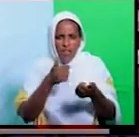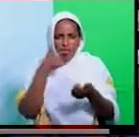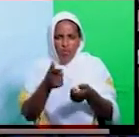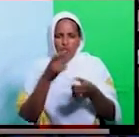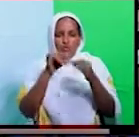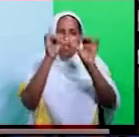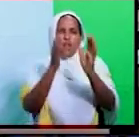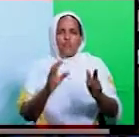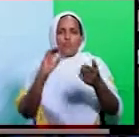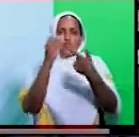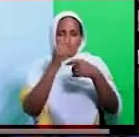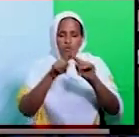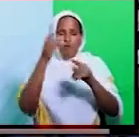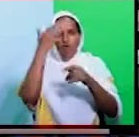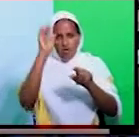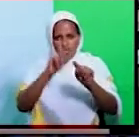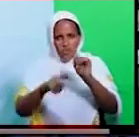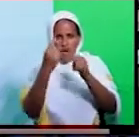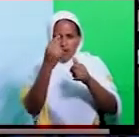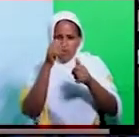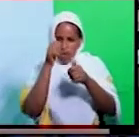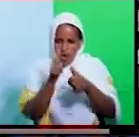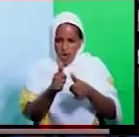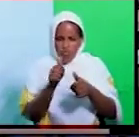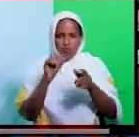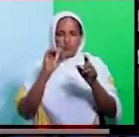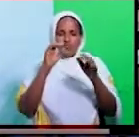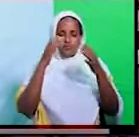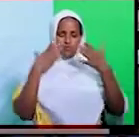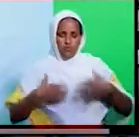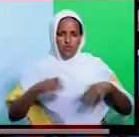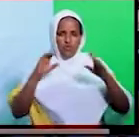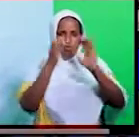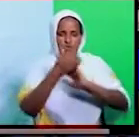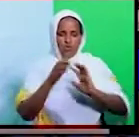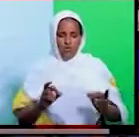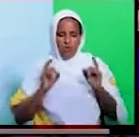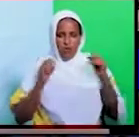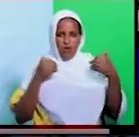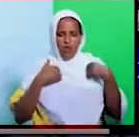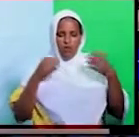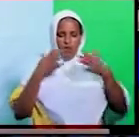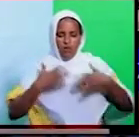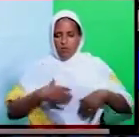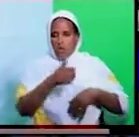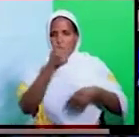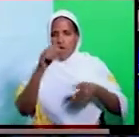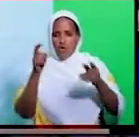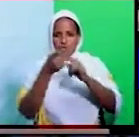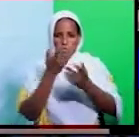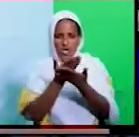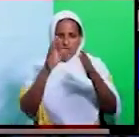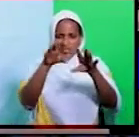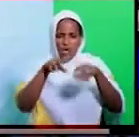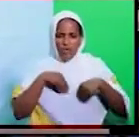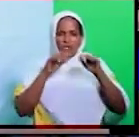እንዲሁ በቃል መምራቀቅ ሊቅ መሆን ብቻ ሳይሆን በእውነት እግዚአብሔር መፈለግ ያስፈልጋል በይሁና